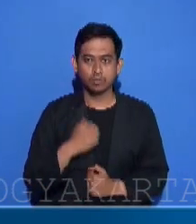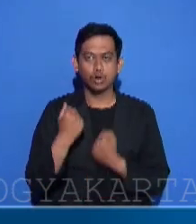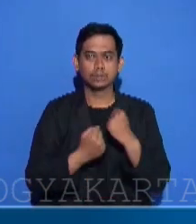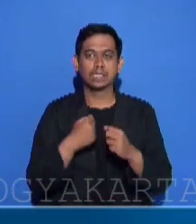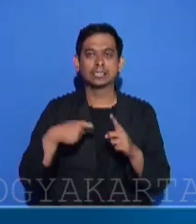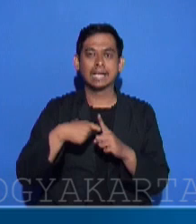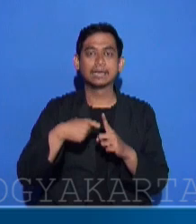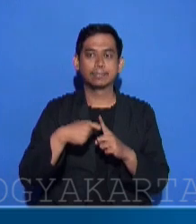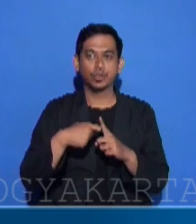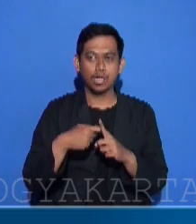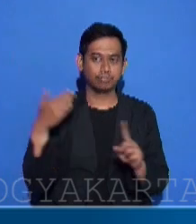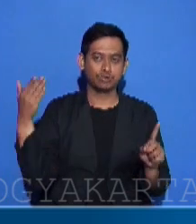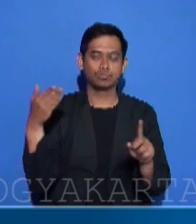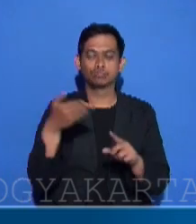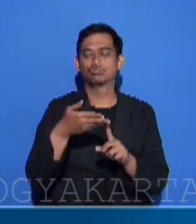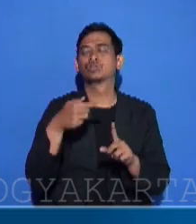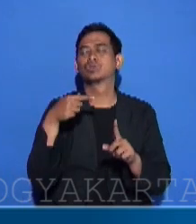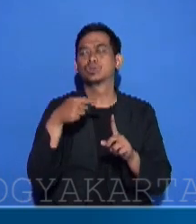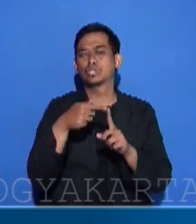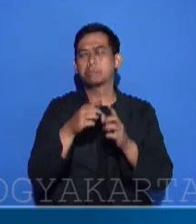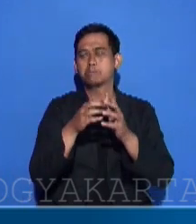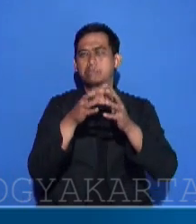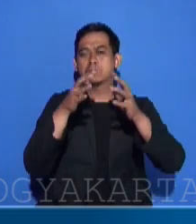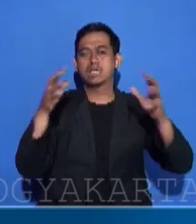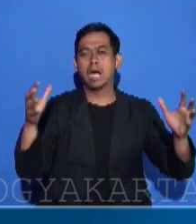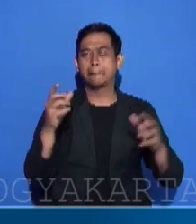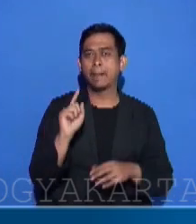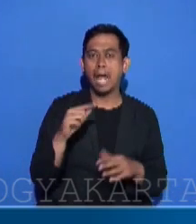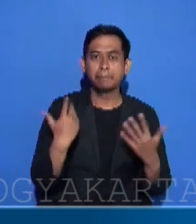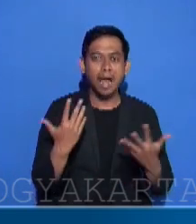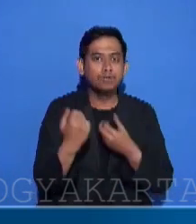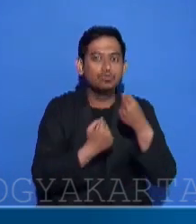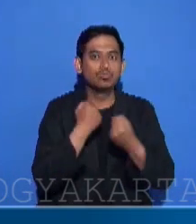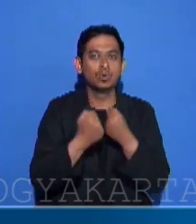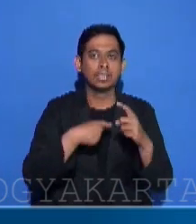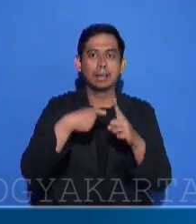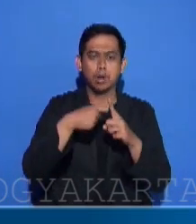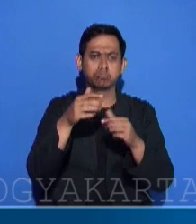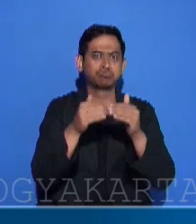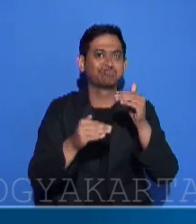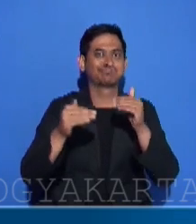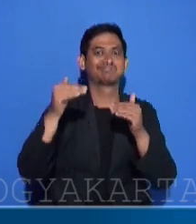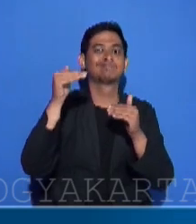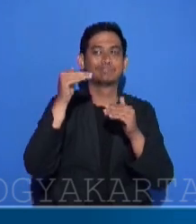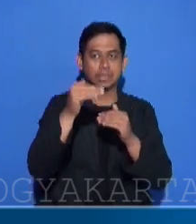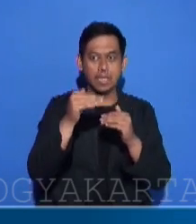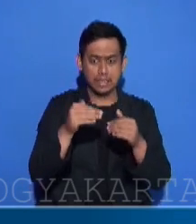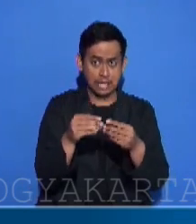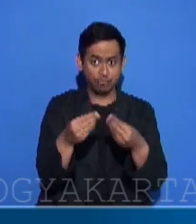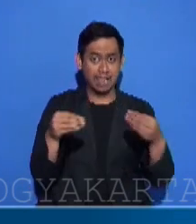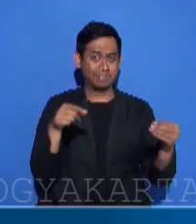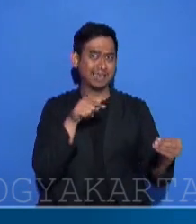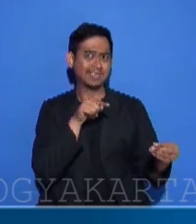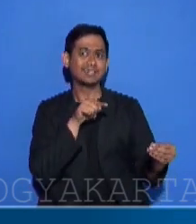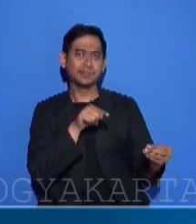prospek dantbuhan besan industri kripto memiliki kelebihan berubah fleksibilitas antara